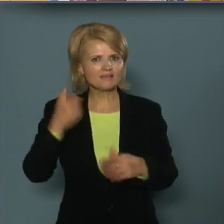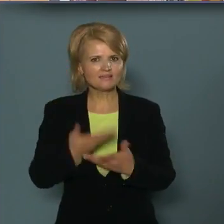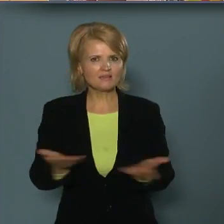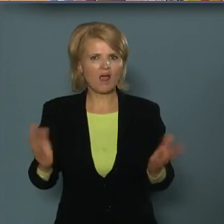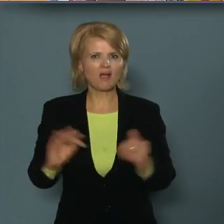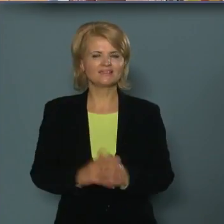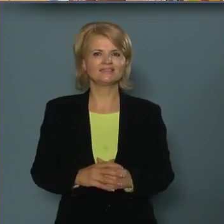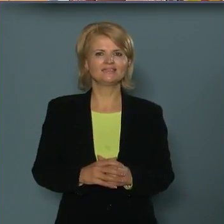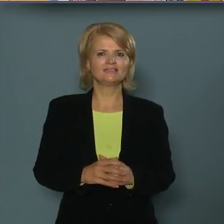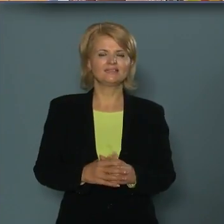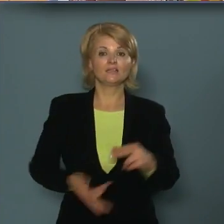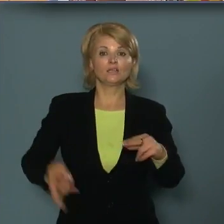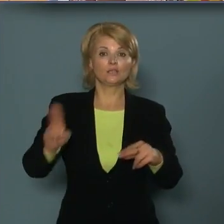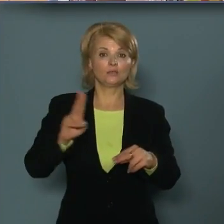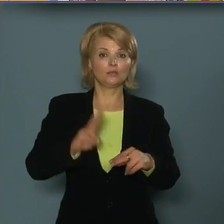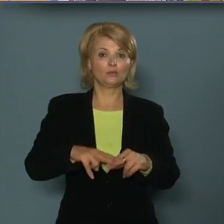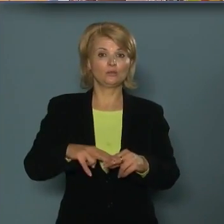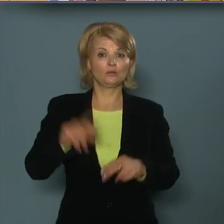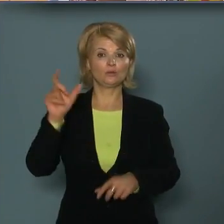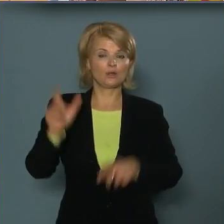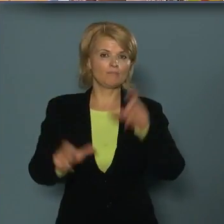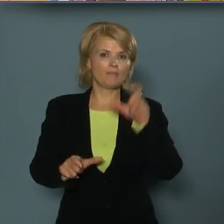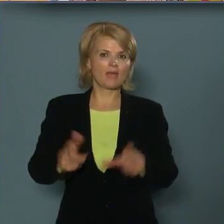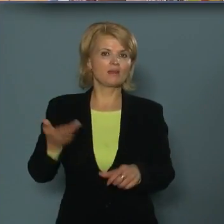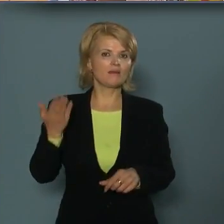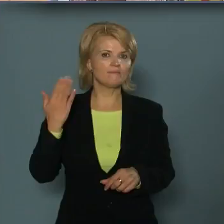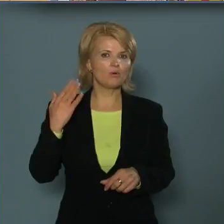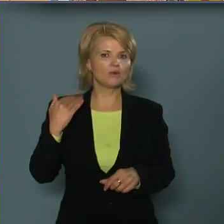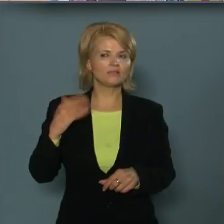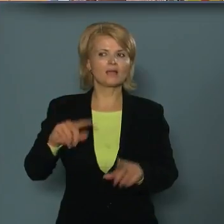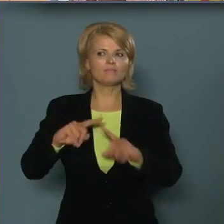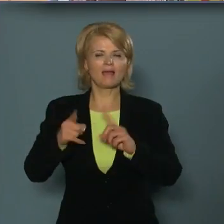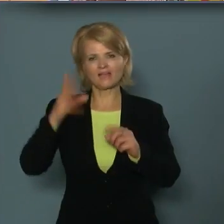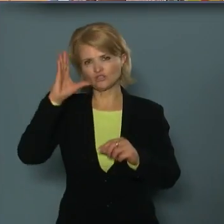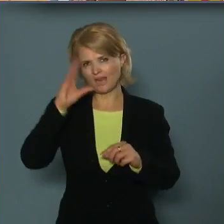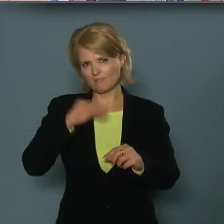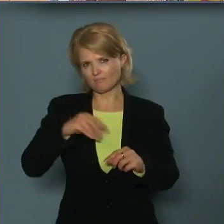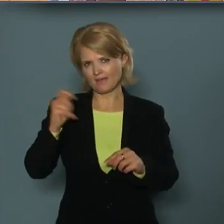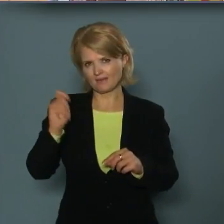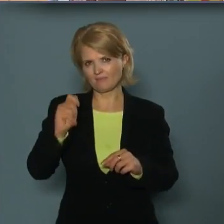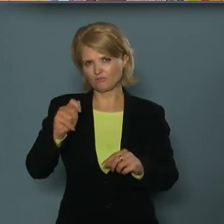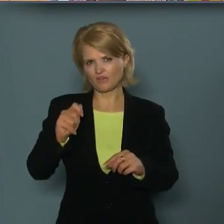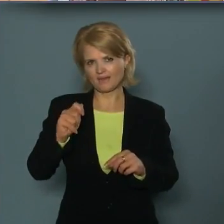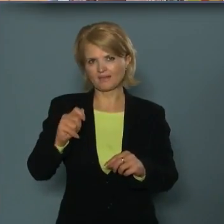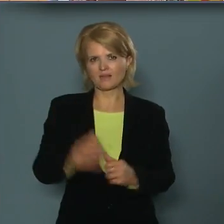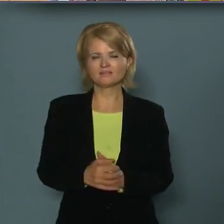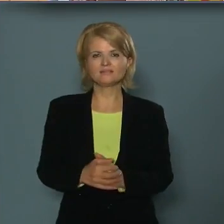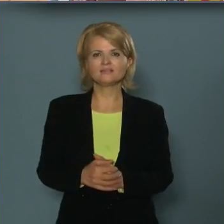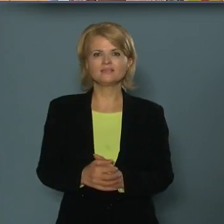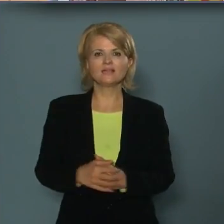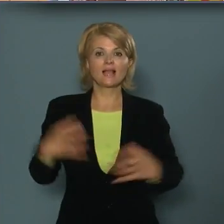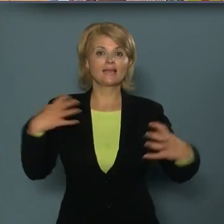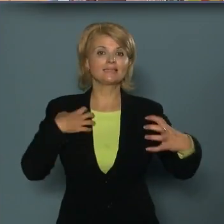Így többen voltak, akiket hát mások képviseltek, és itt volt egy színésznő